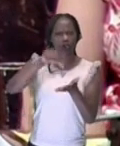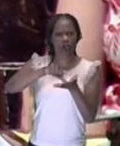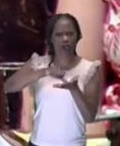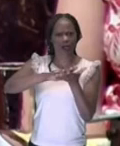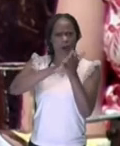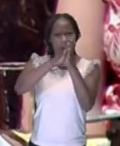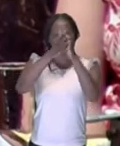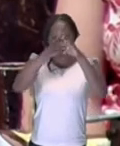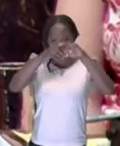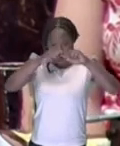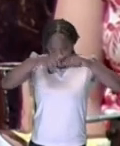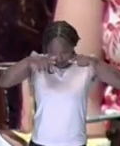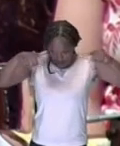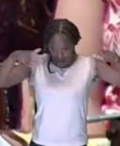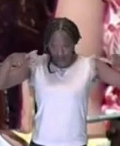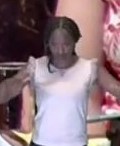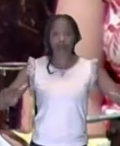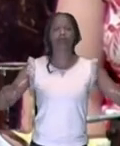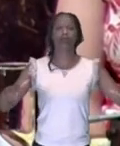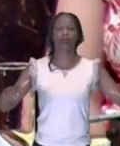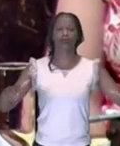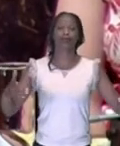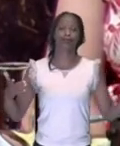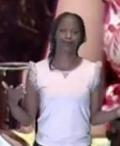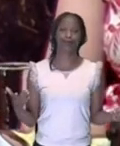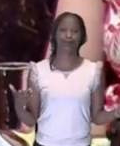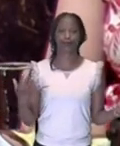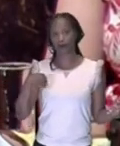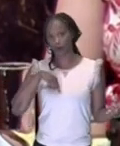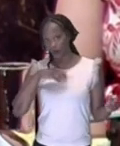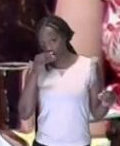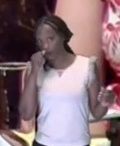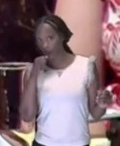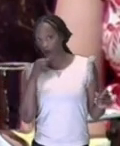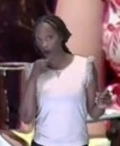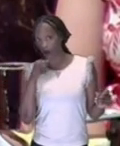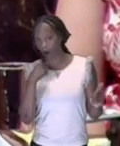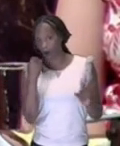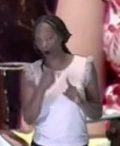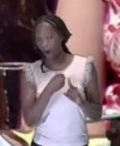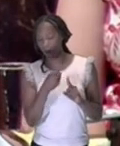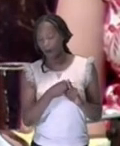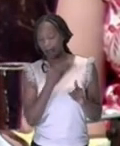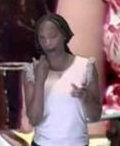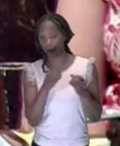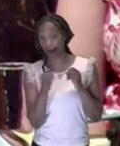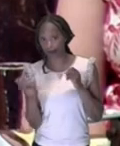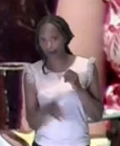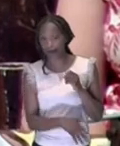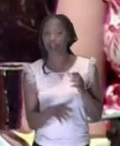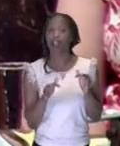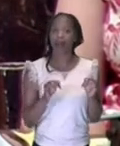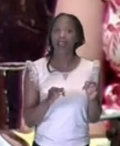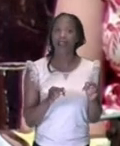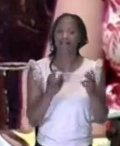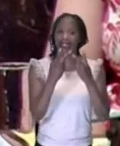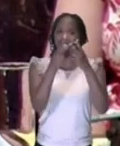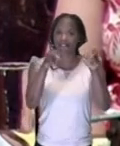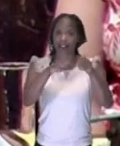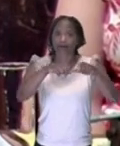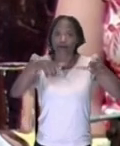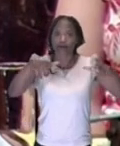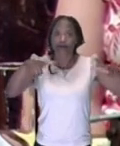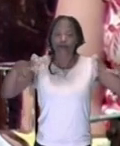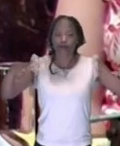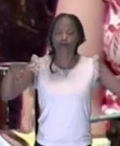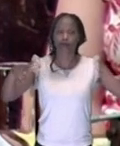qu'on puisse, même si on a en réalité perdu une partie du combat et on a renoncé même à le mener, ne plus lutter contre l'étalement urbain. Donc réaliser des espaces